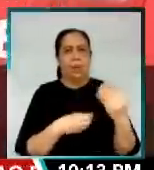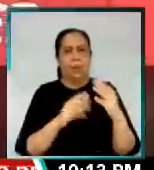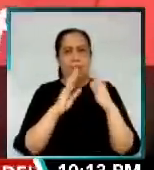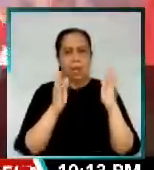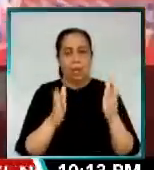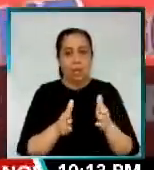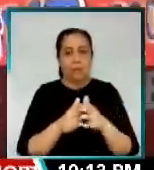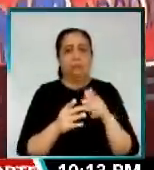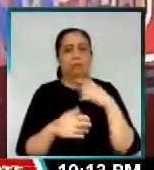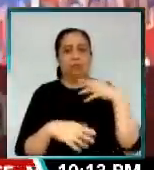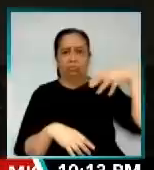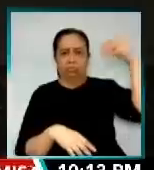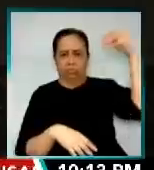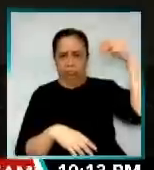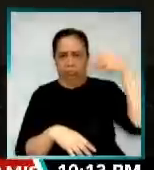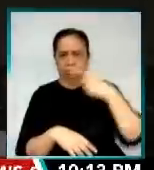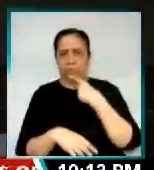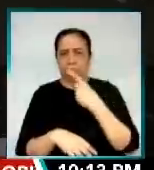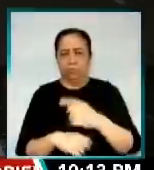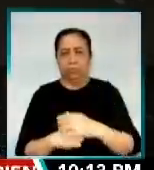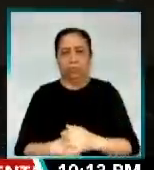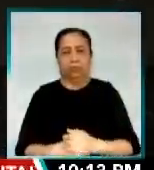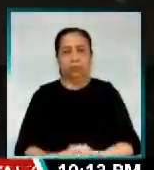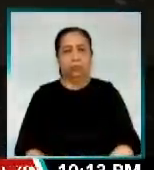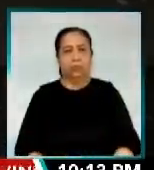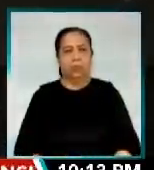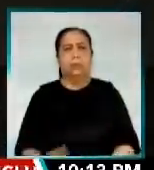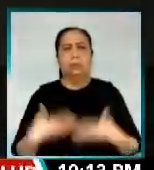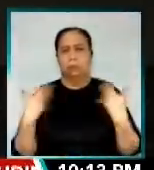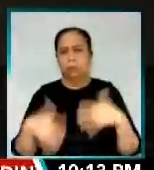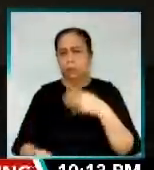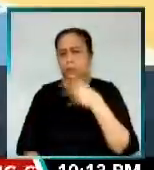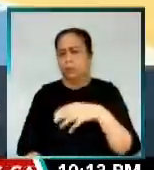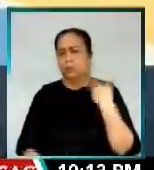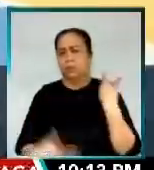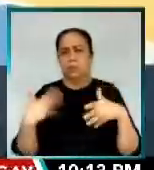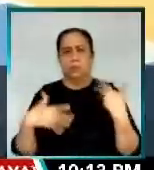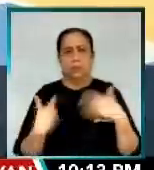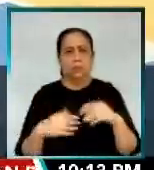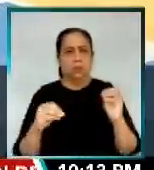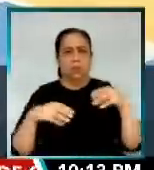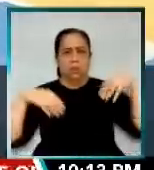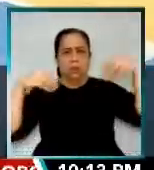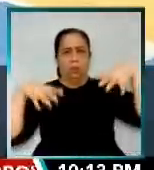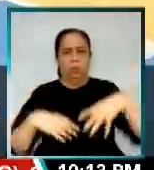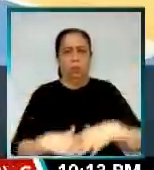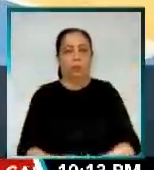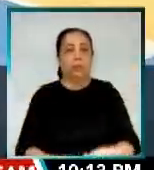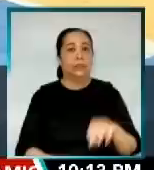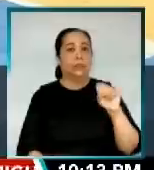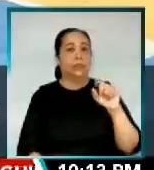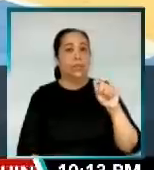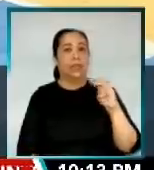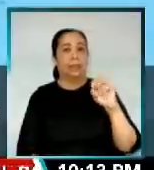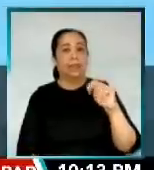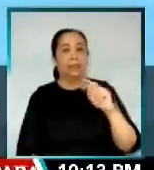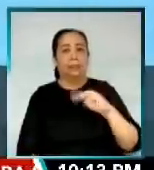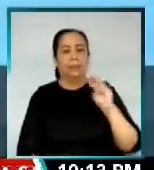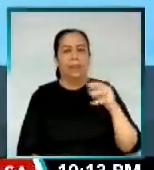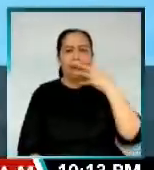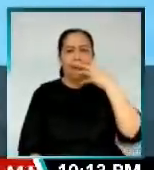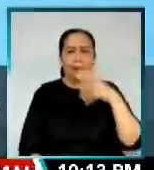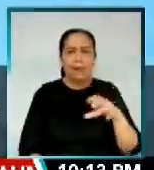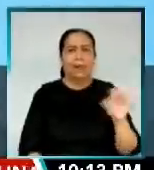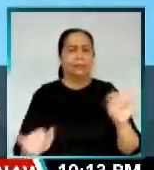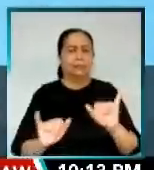kasi sila ng kuryente. Mainit po, mainit. Walang ilaw. Sa Santa Mesa, Manila, mainit na panahon din ang dahilan ng